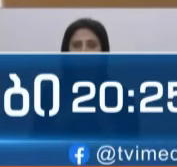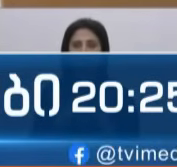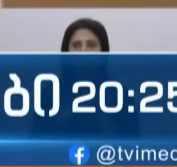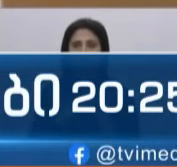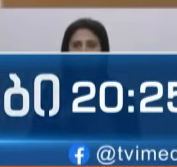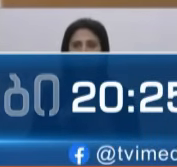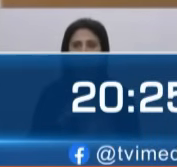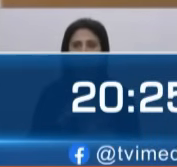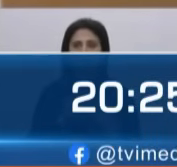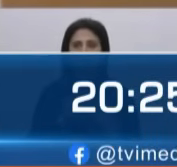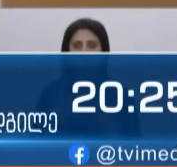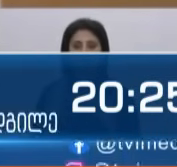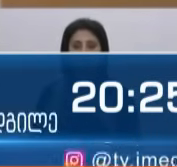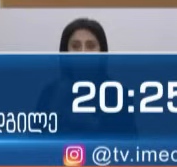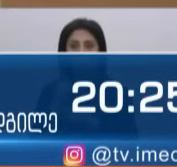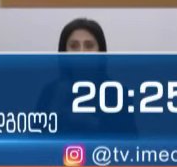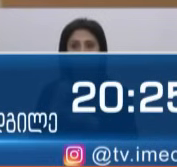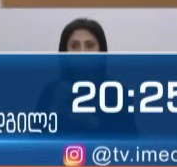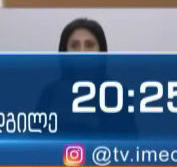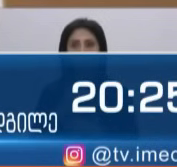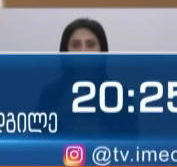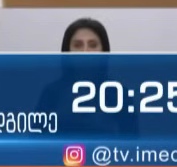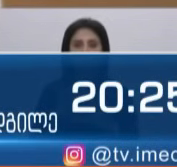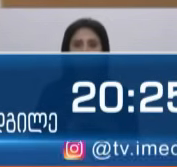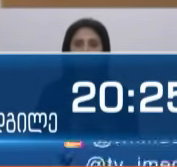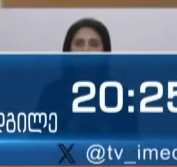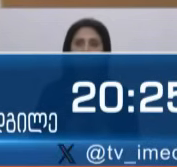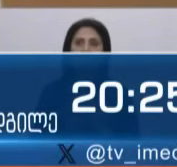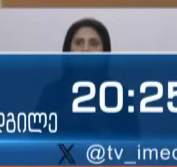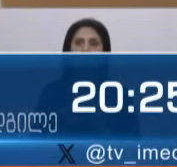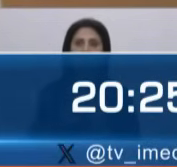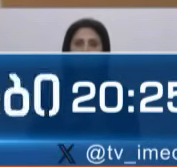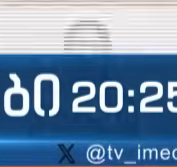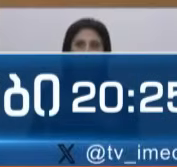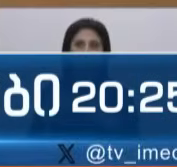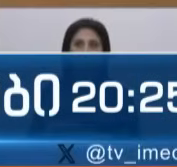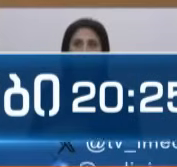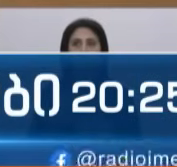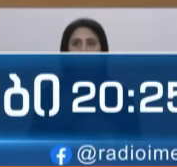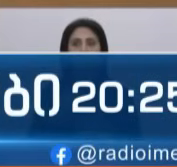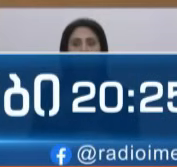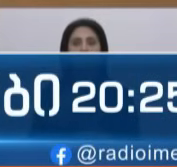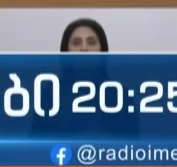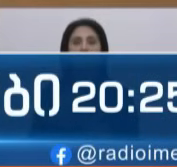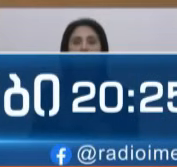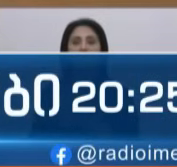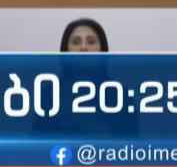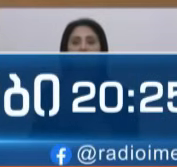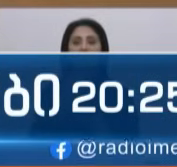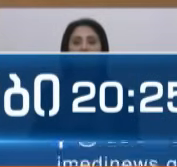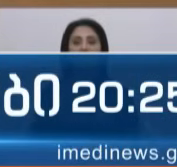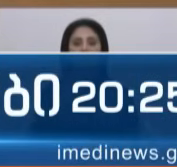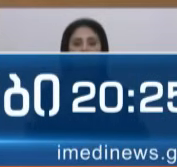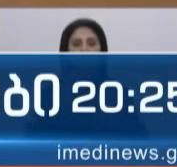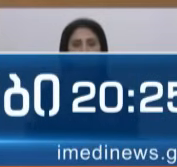იყოს როგორც სპორტში, თქვენ დღეს მდგომარეობით რამდენიმე ოქროს მედალი გეკუთვნით. თუნდაც რა დღის ის თქვენს მიერ